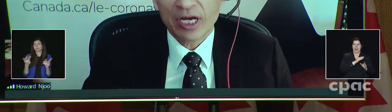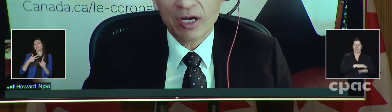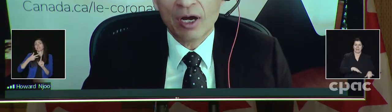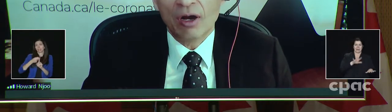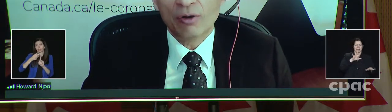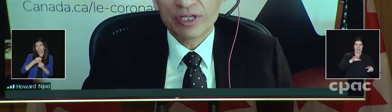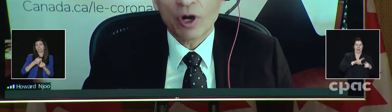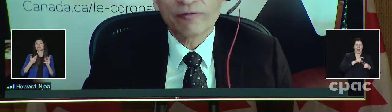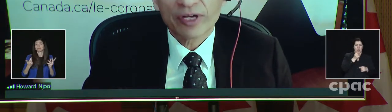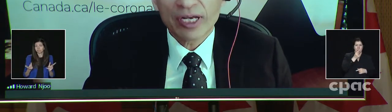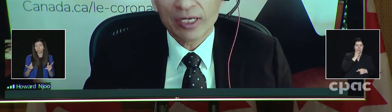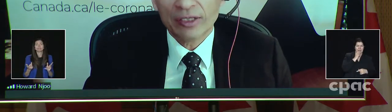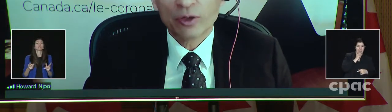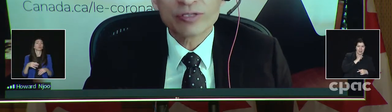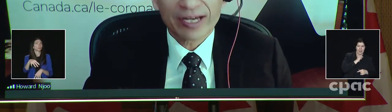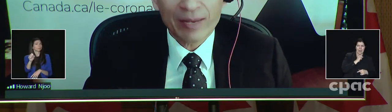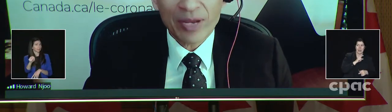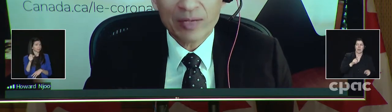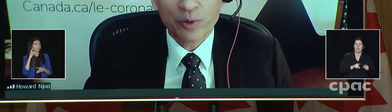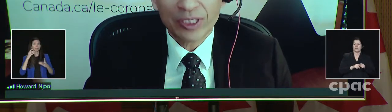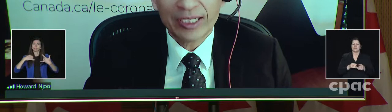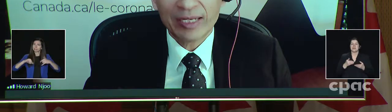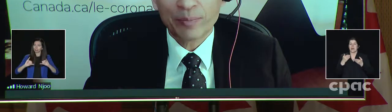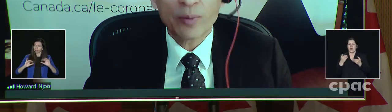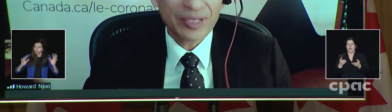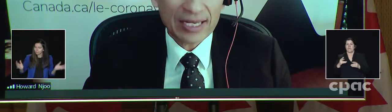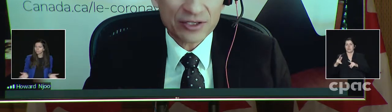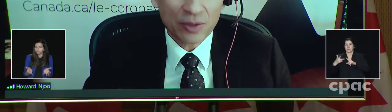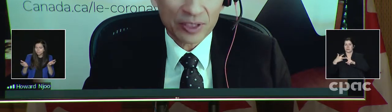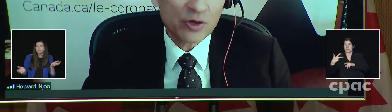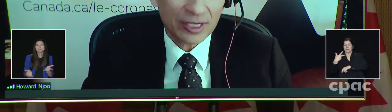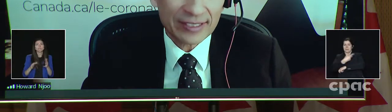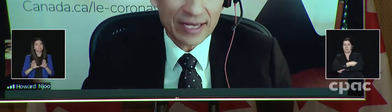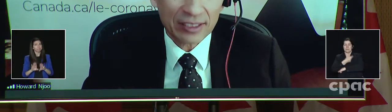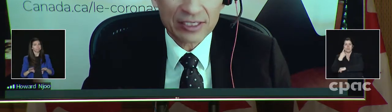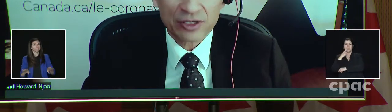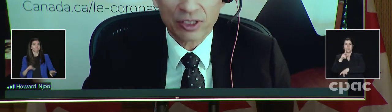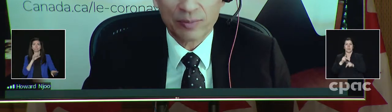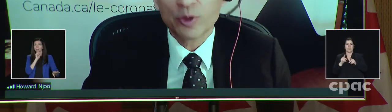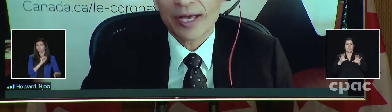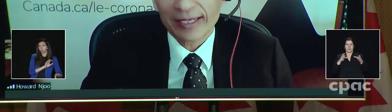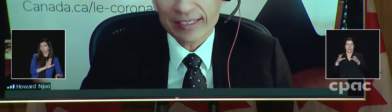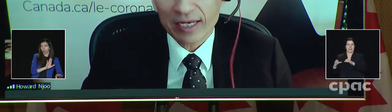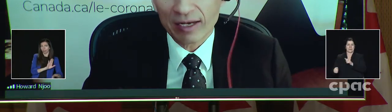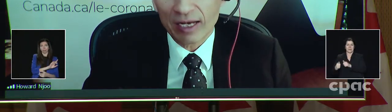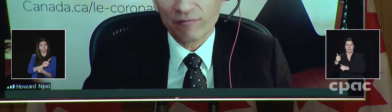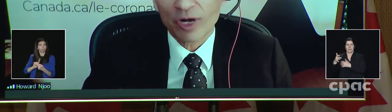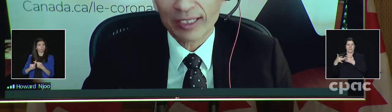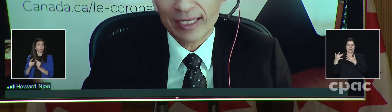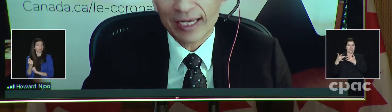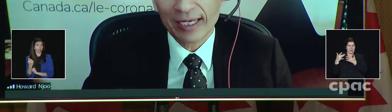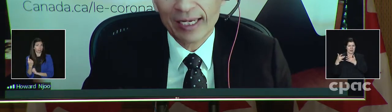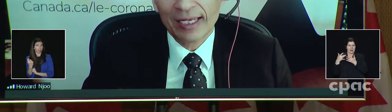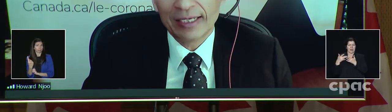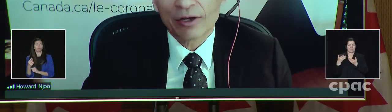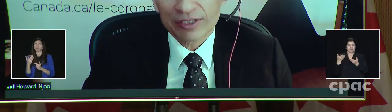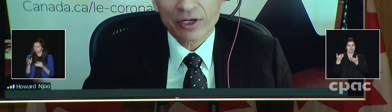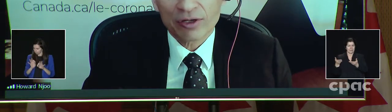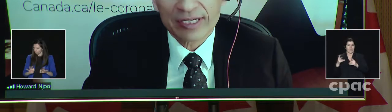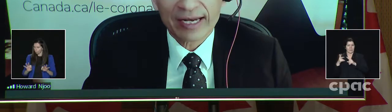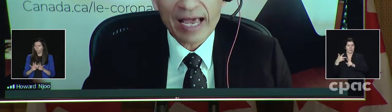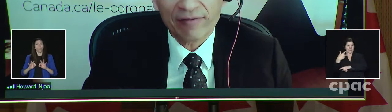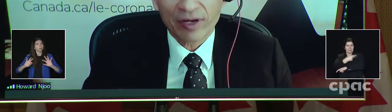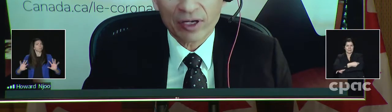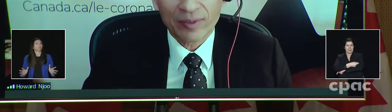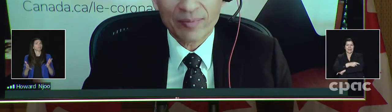aussi offrir une dose de rappel pour les populations prioritaires qui sont les plus à risque à avoir les